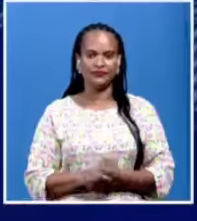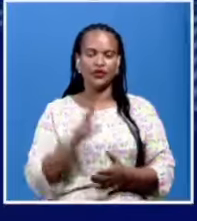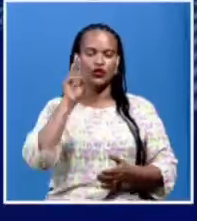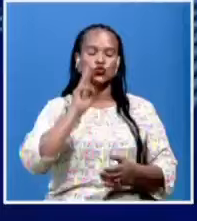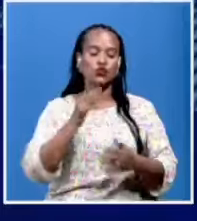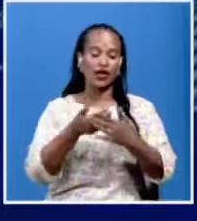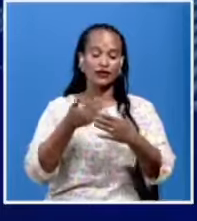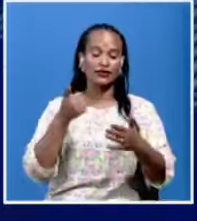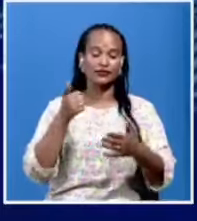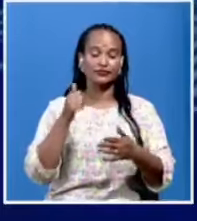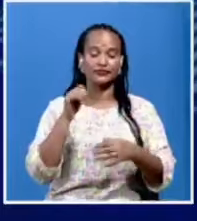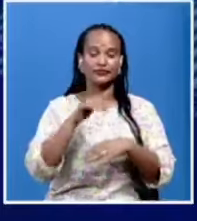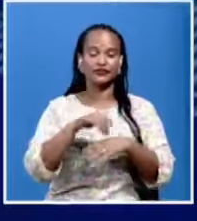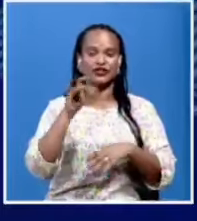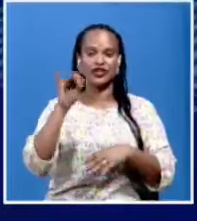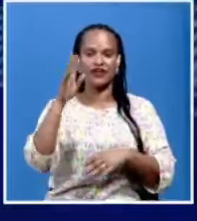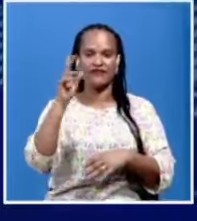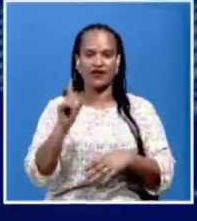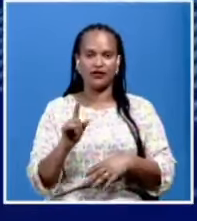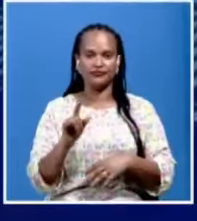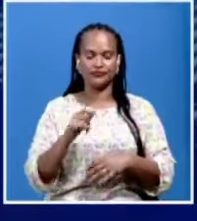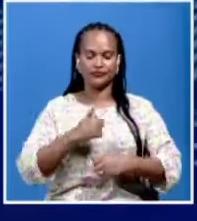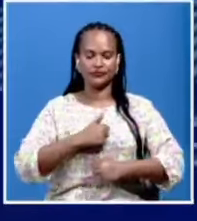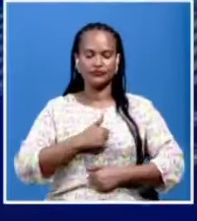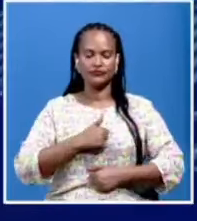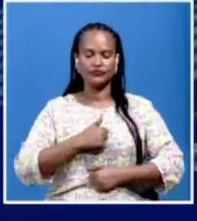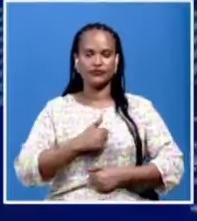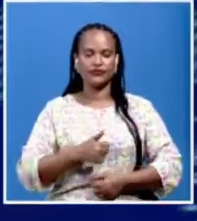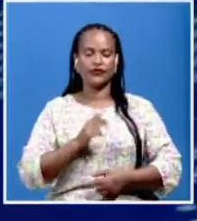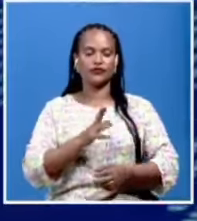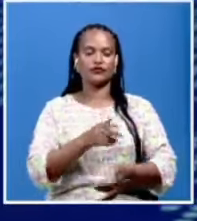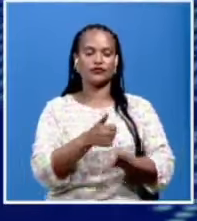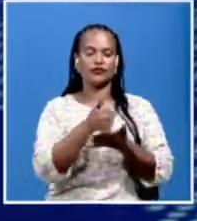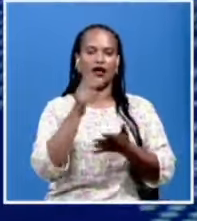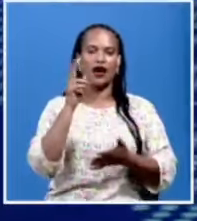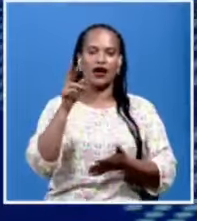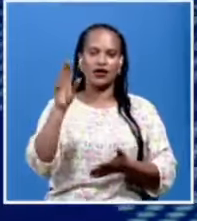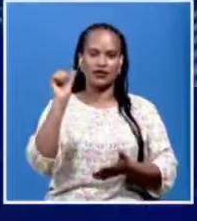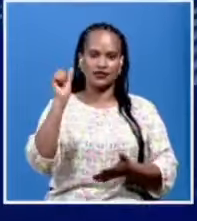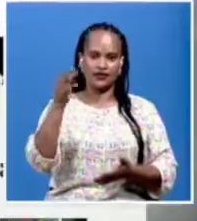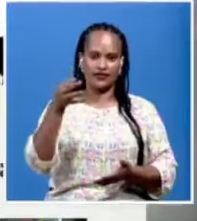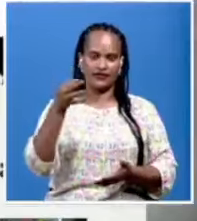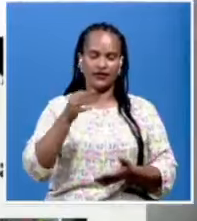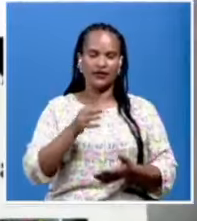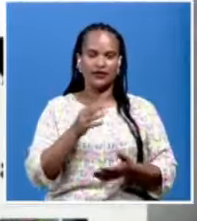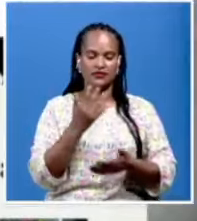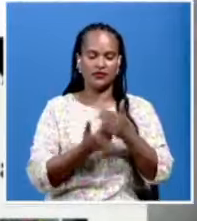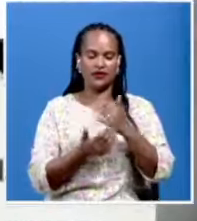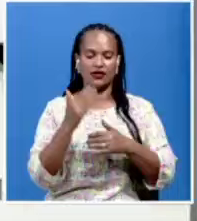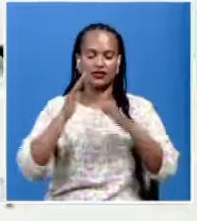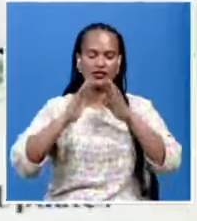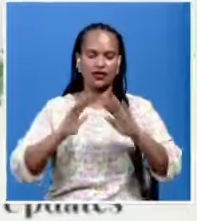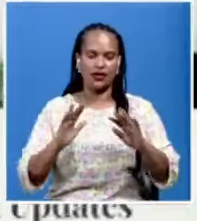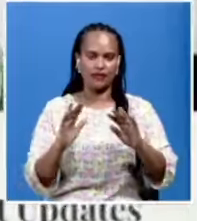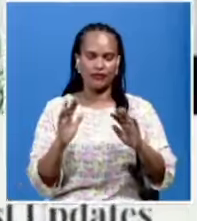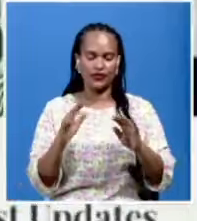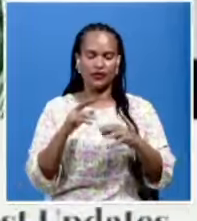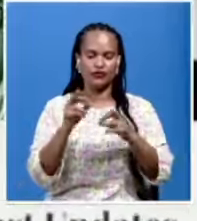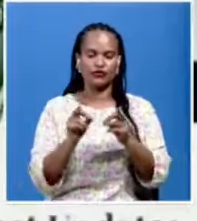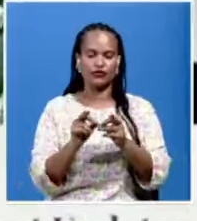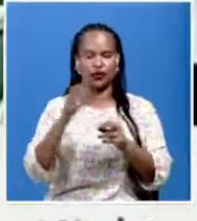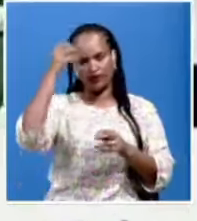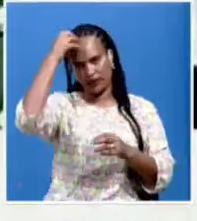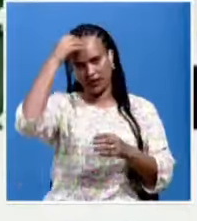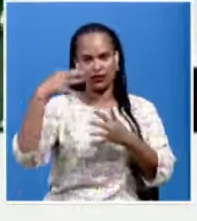سودان قدمتي اب جنيفا مسعود وحيله حتوتوها بدغاف ار اس اف تكايدو زلاست ذات سلام مسحبرات